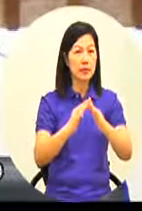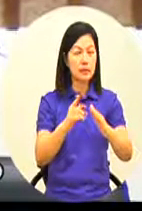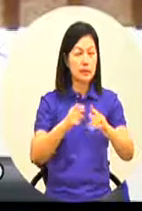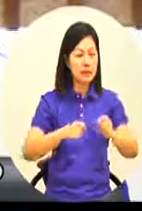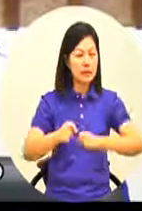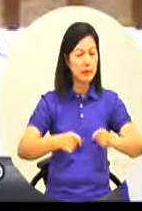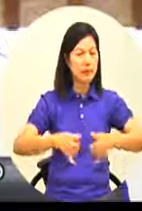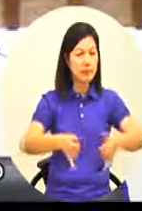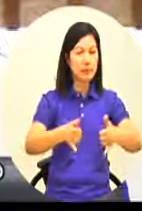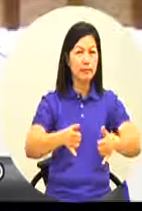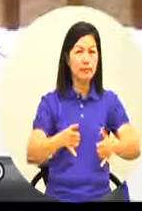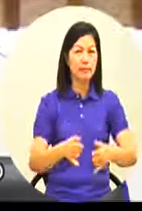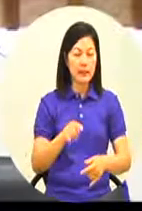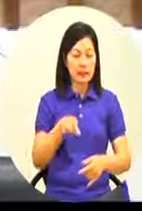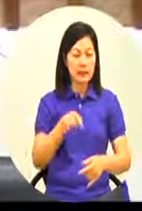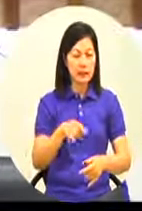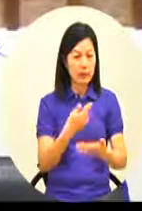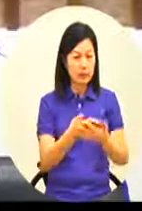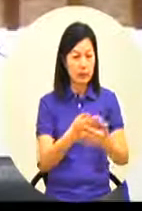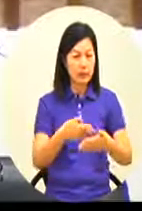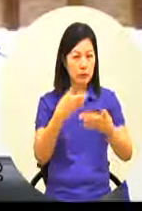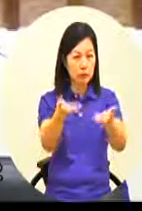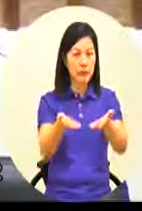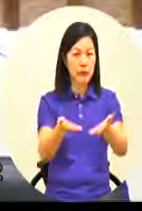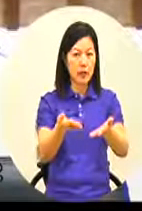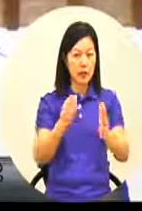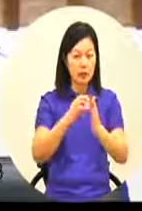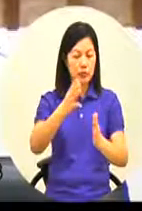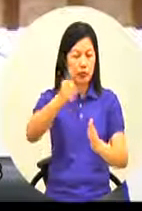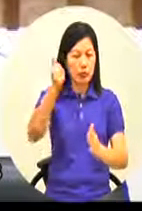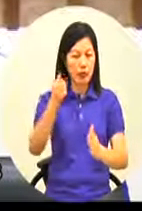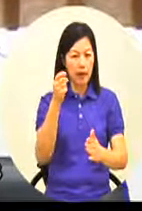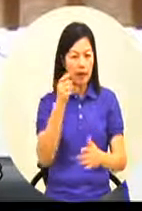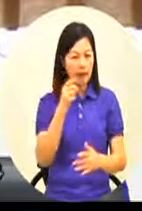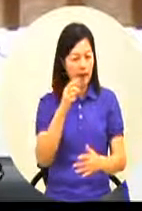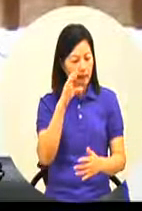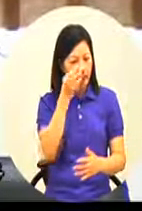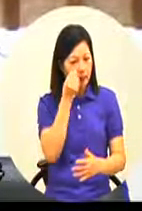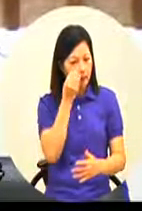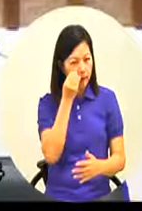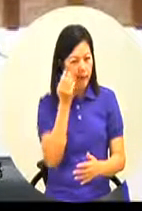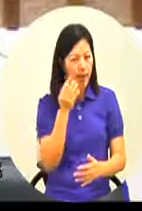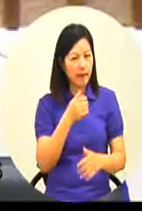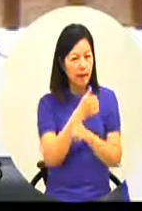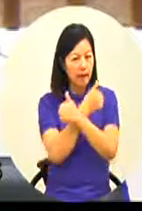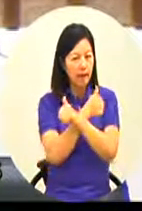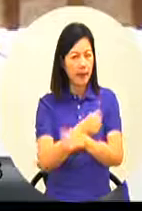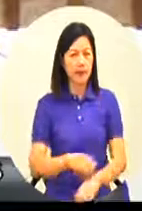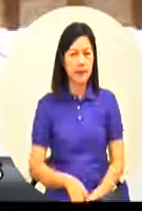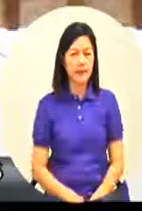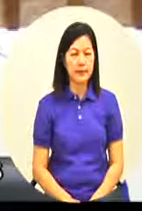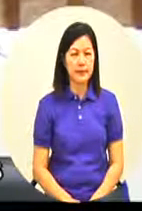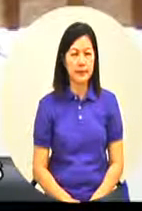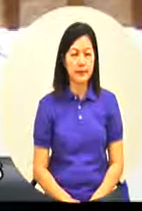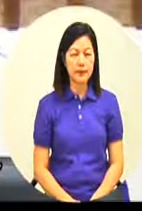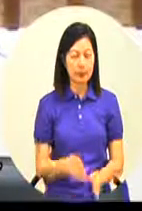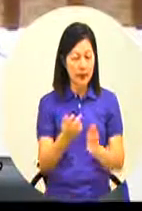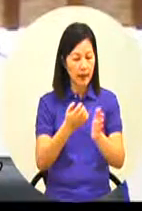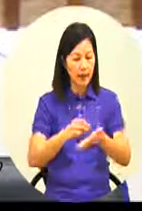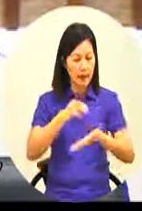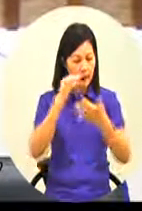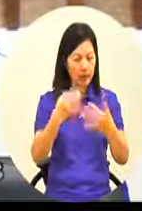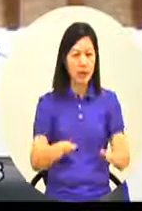好，那这个图呢，提供给局长参考。这个图就是我刚刚有曾经讲过了，好，那